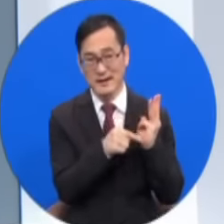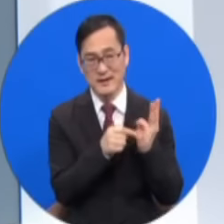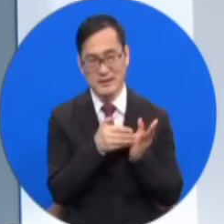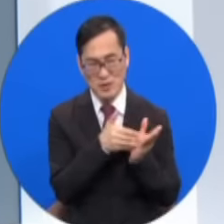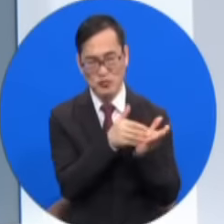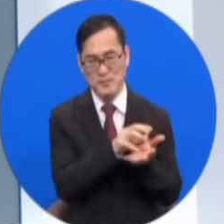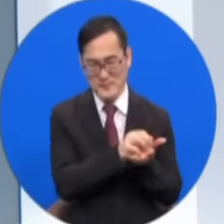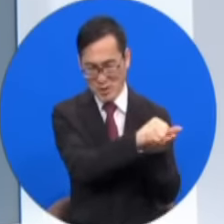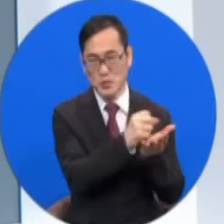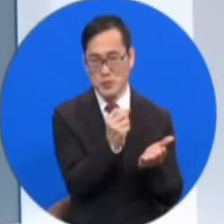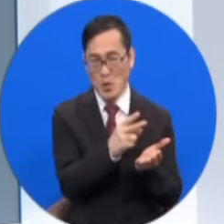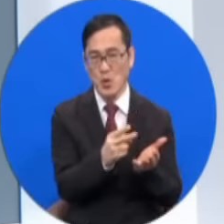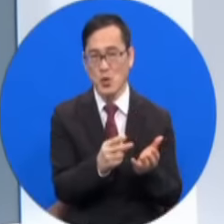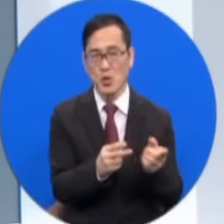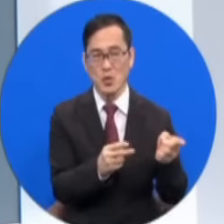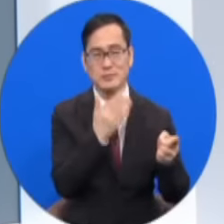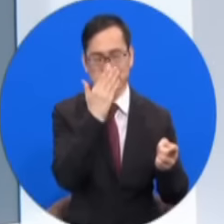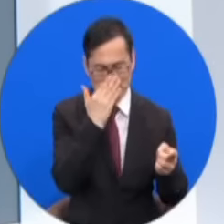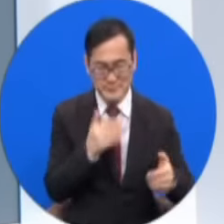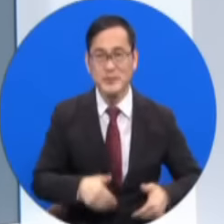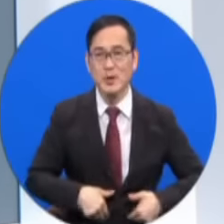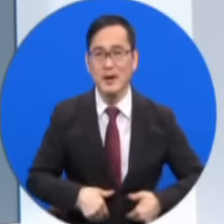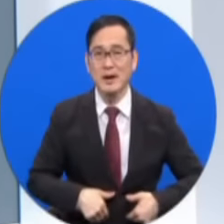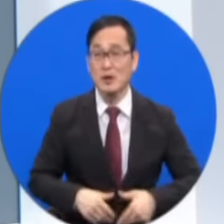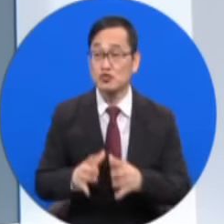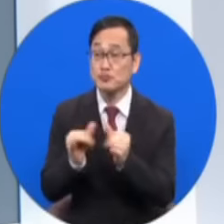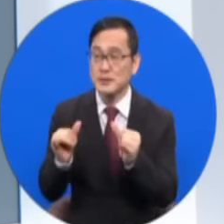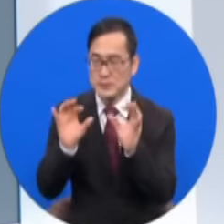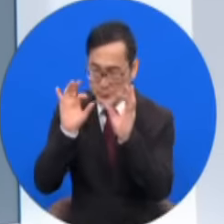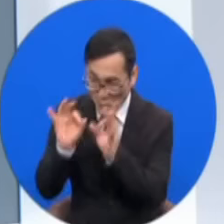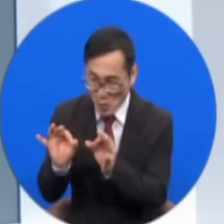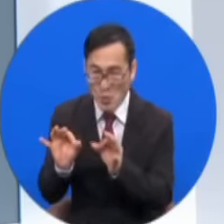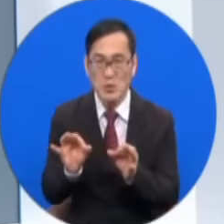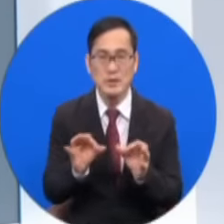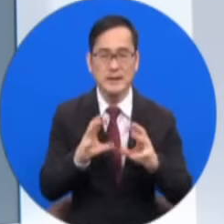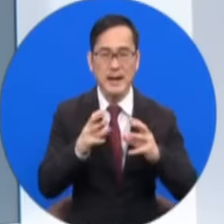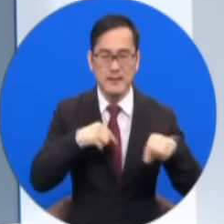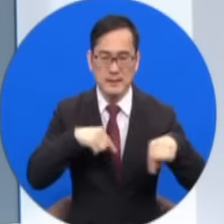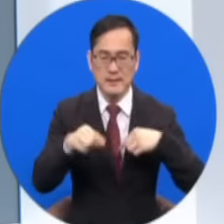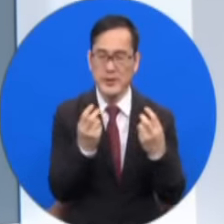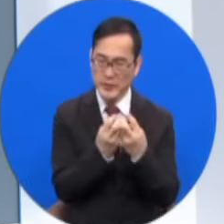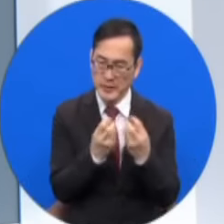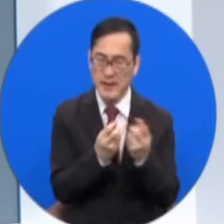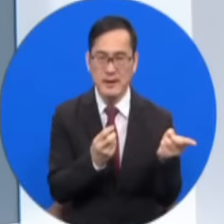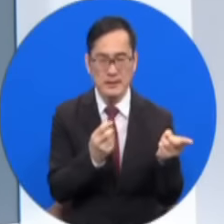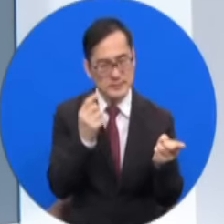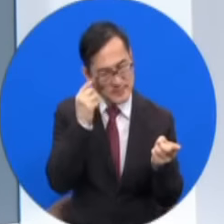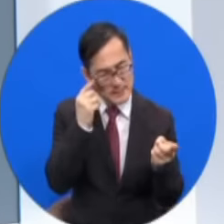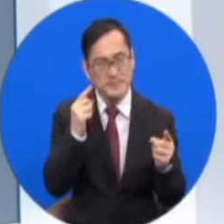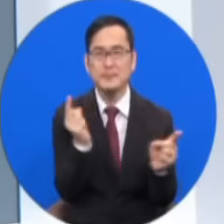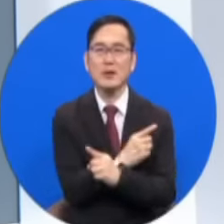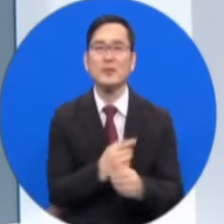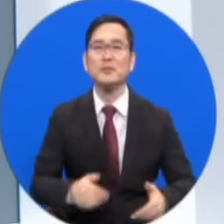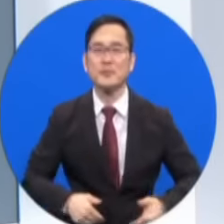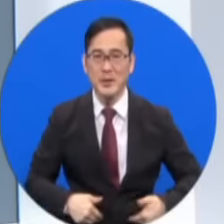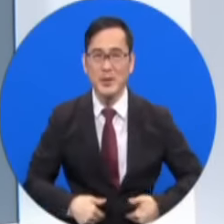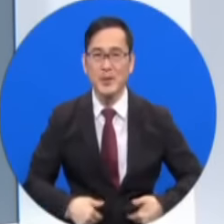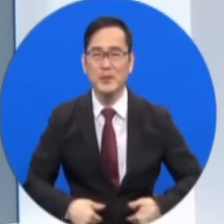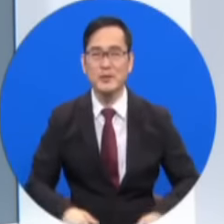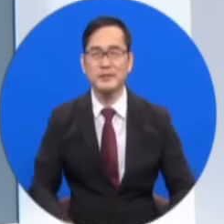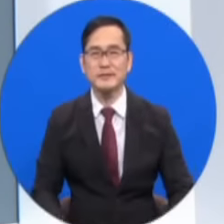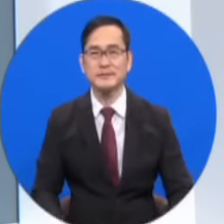이제 국민을 바라보고 내가 어떻게 국가를 운영해야 될지에 대한 과감한 변화가 필요한데요 뭐 지금 인적 세신 그리고